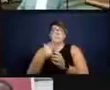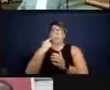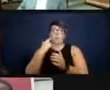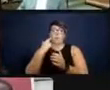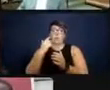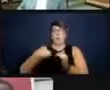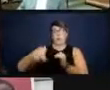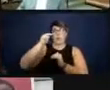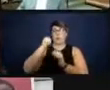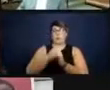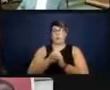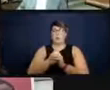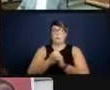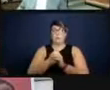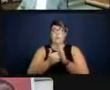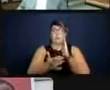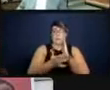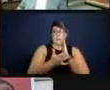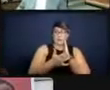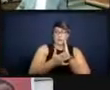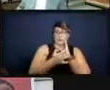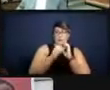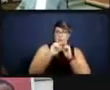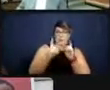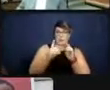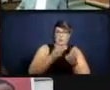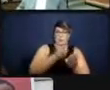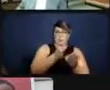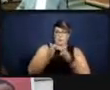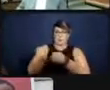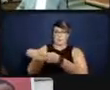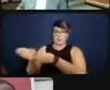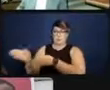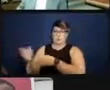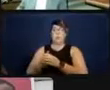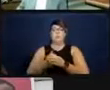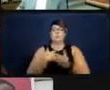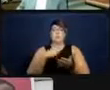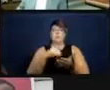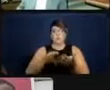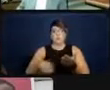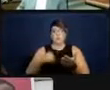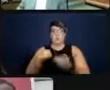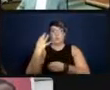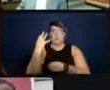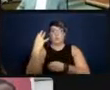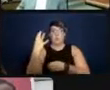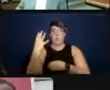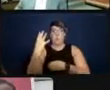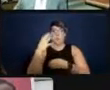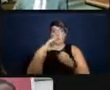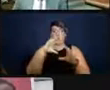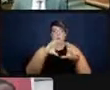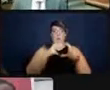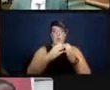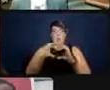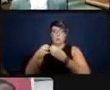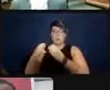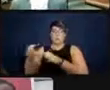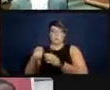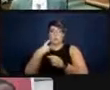tuna mashule ya viwango vya daraja ya juu ambazo zimetumika. Na hapa